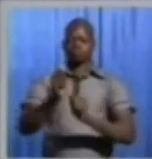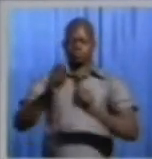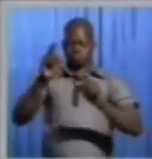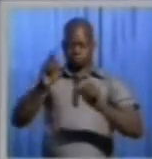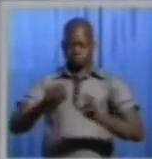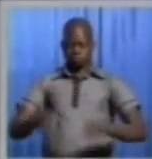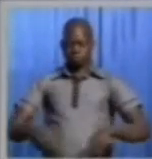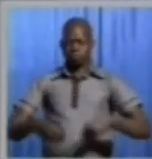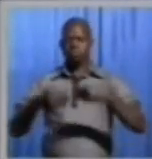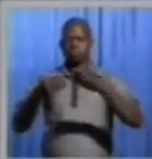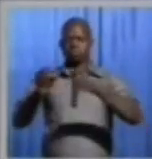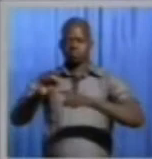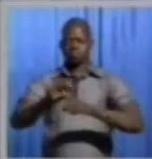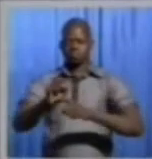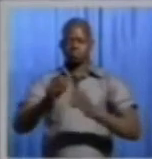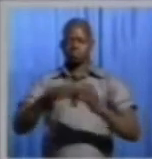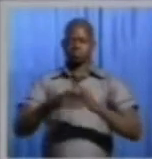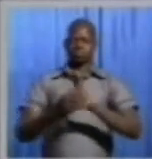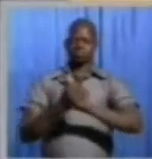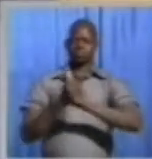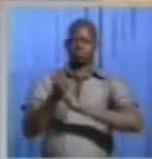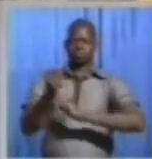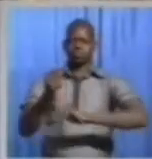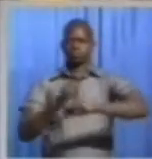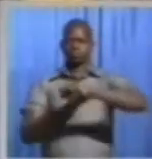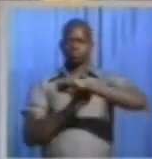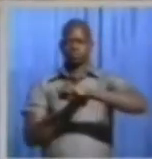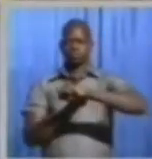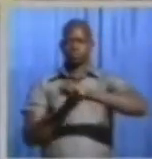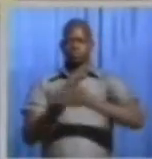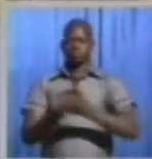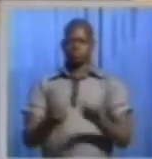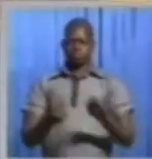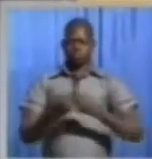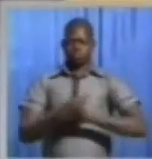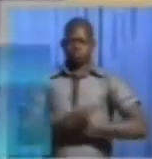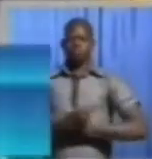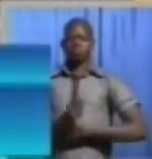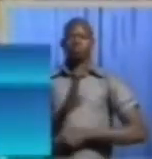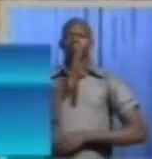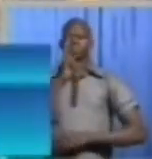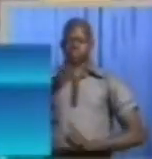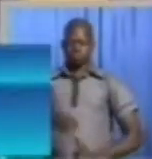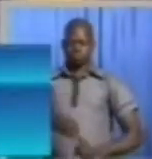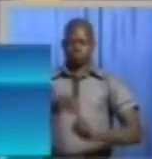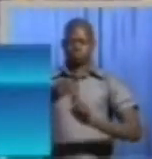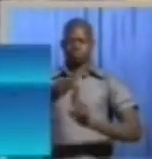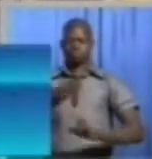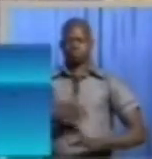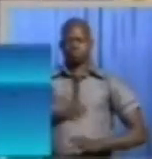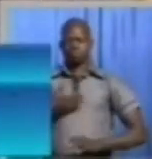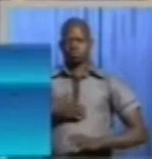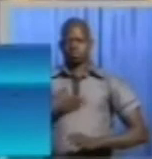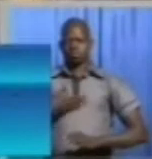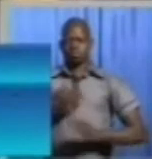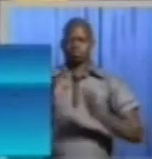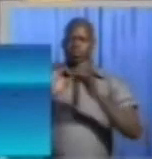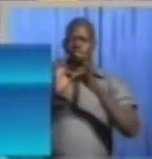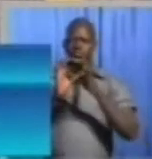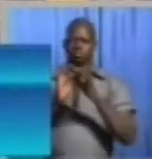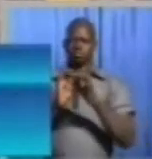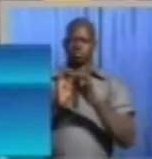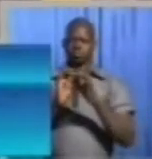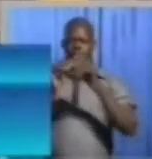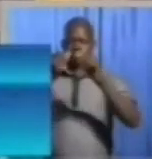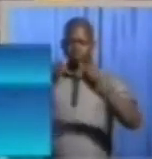soins dans la qualité et la sécurité. Ce jour, nous sommes particulièrement heureux de